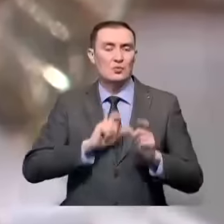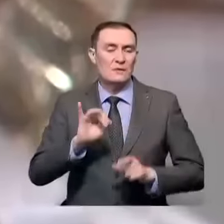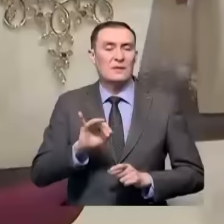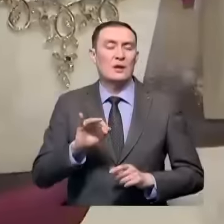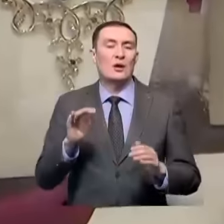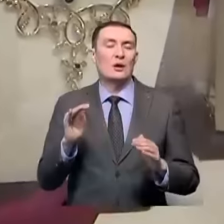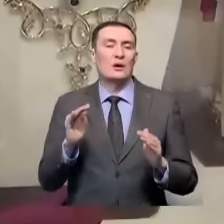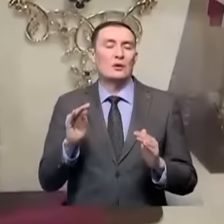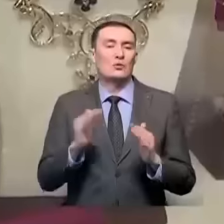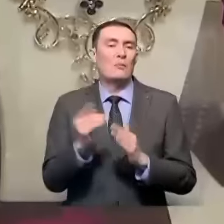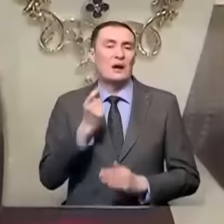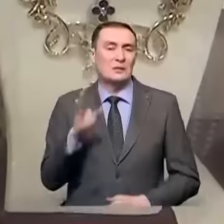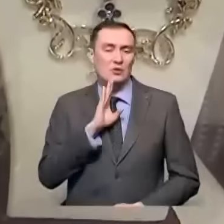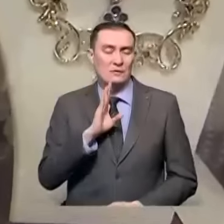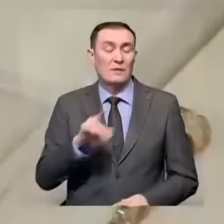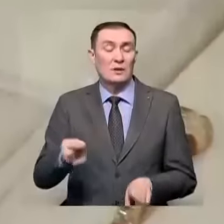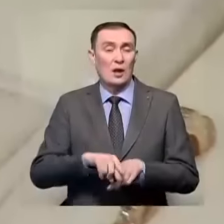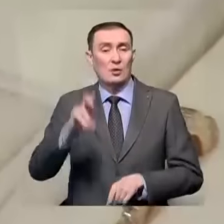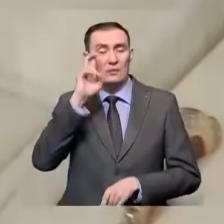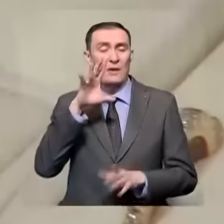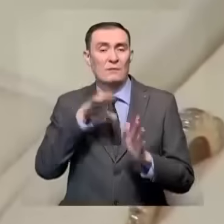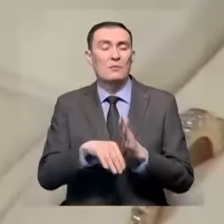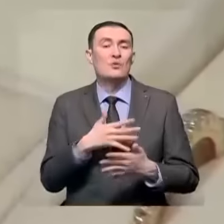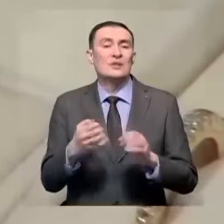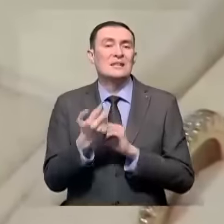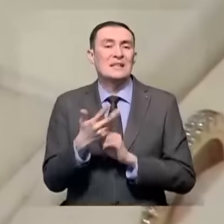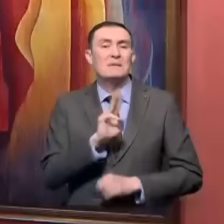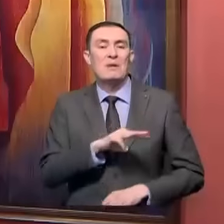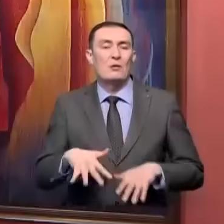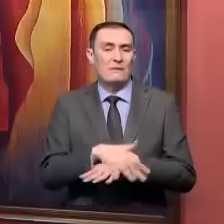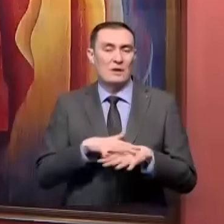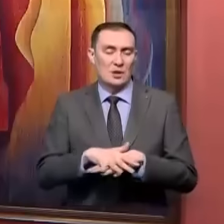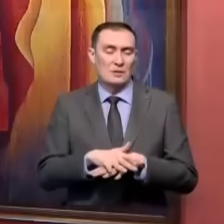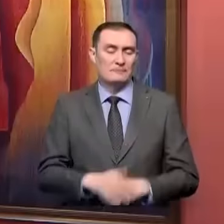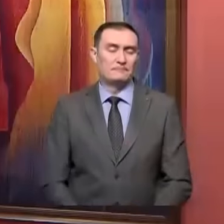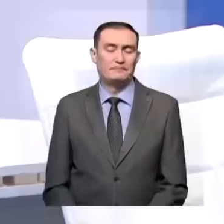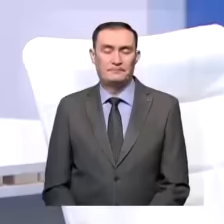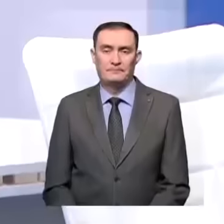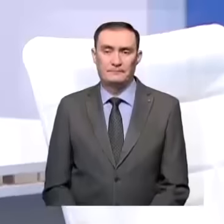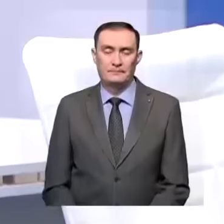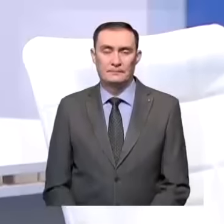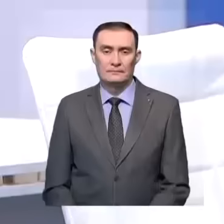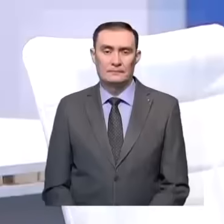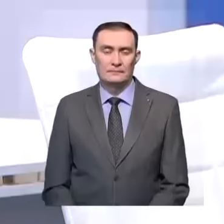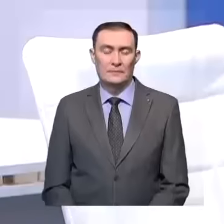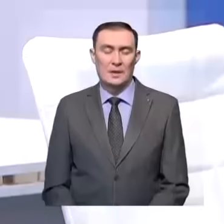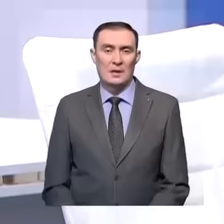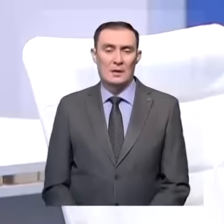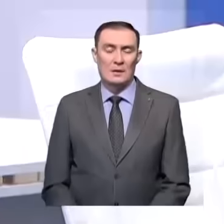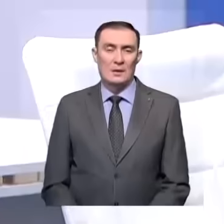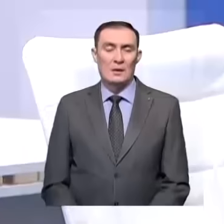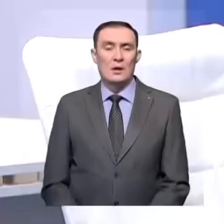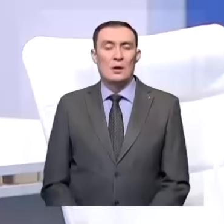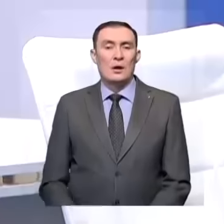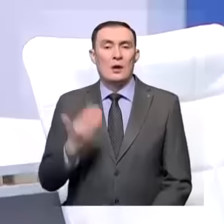и домохозяйкам. Таким образом, государство охватит больше 13 миллионов граждан. По большому счету